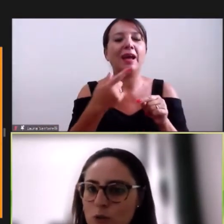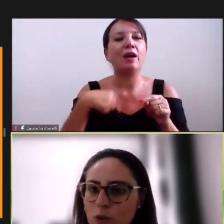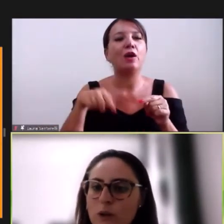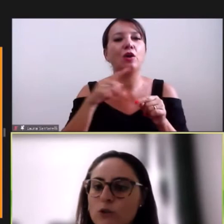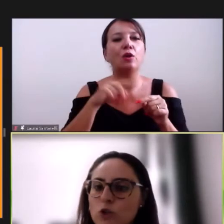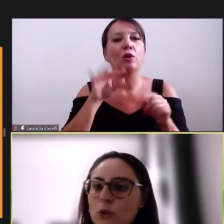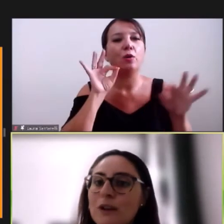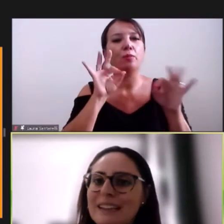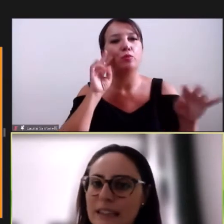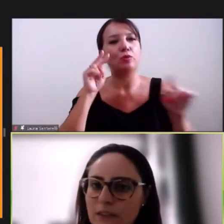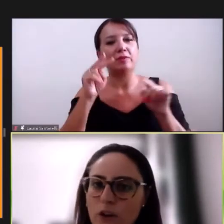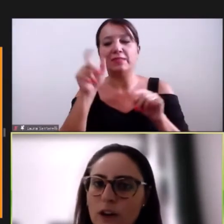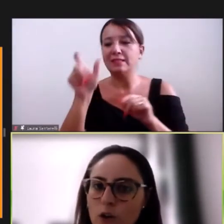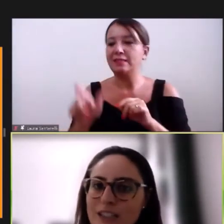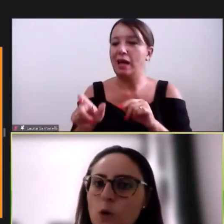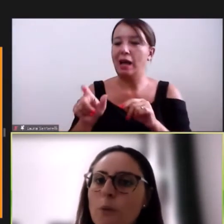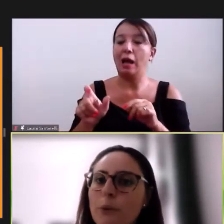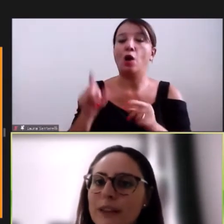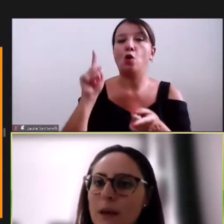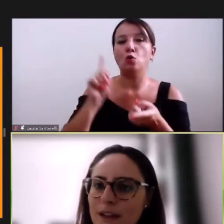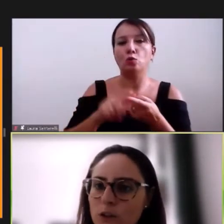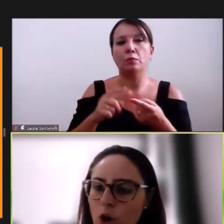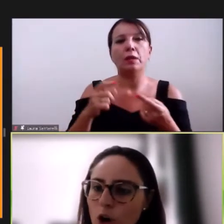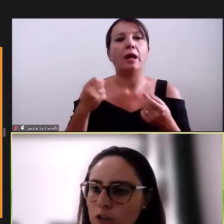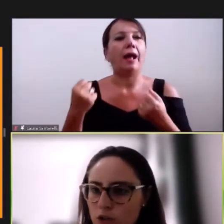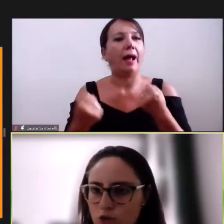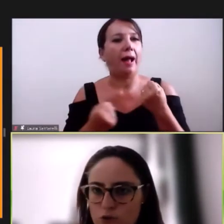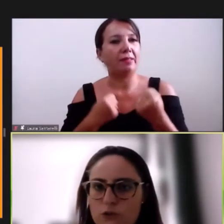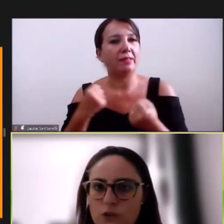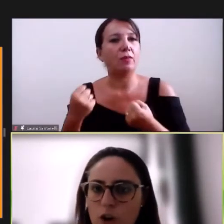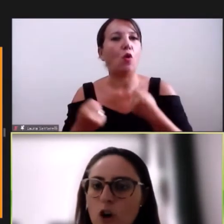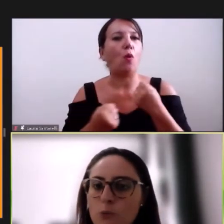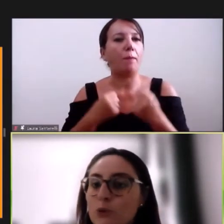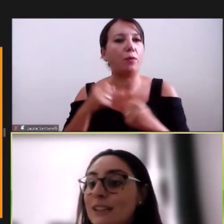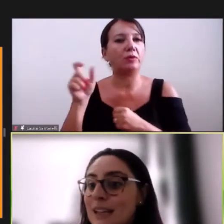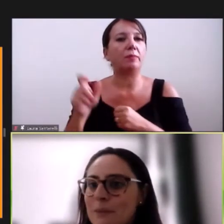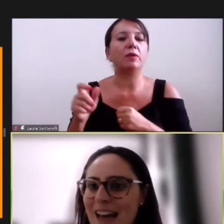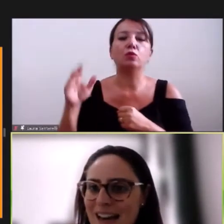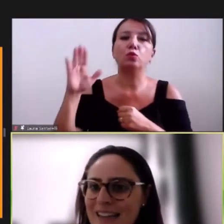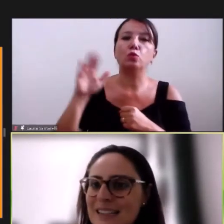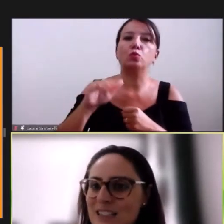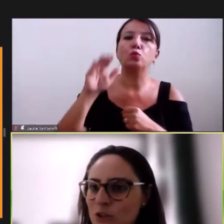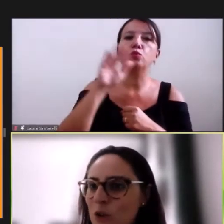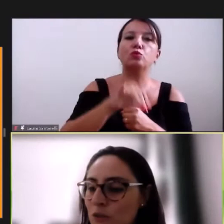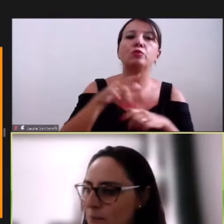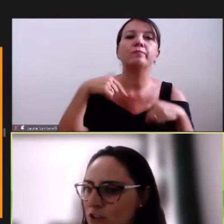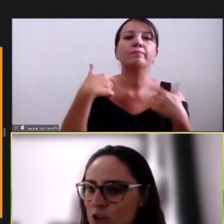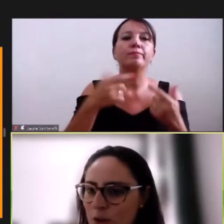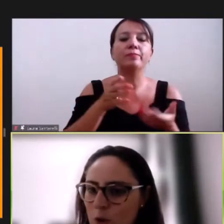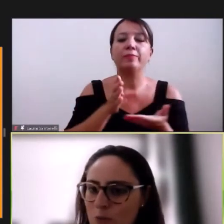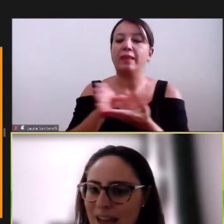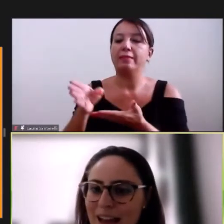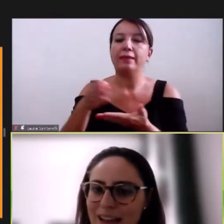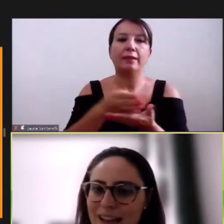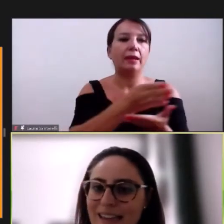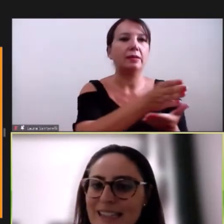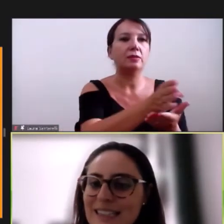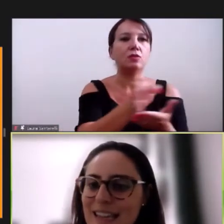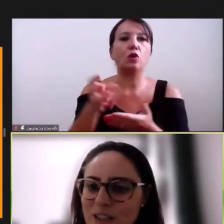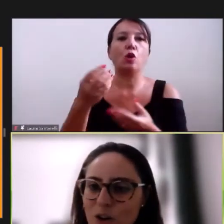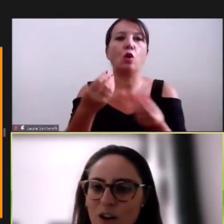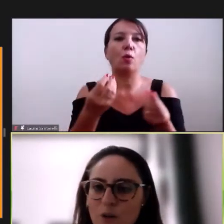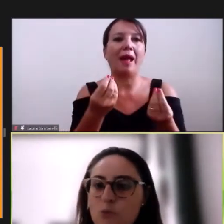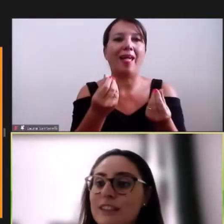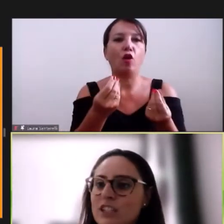vista del consumatore, un consumatore attivo che con il suo comportamento ogni giorno può determinare la direzione in cui far marciare l'economia. In